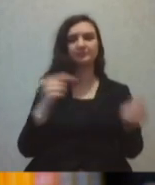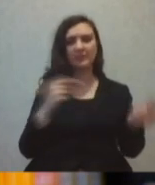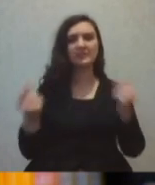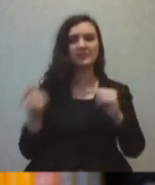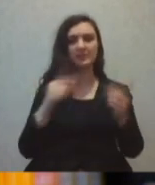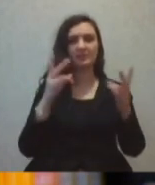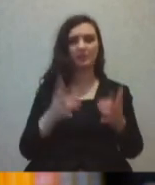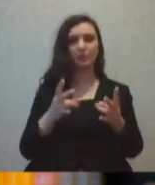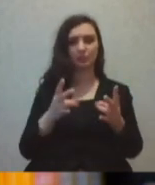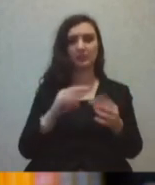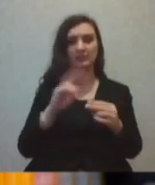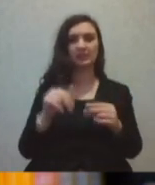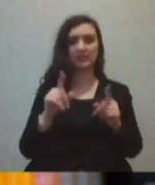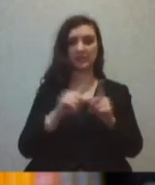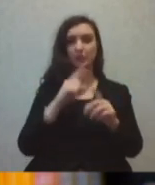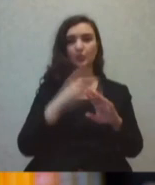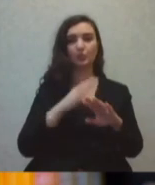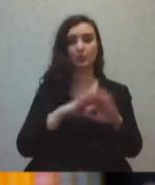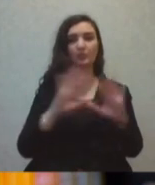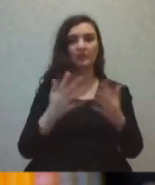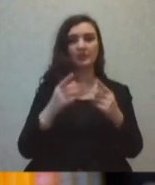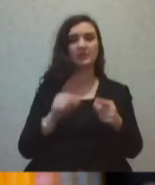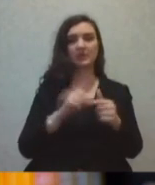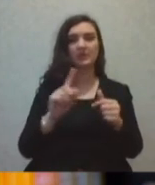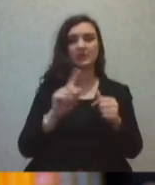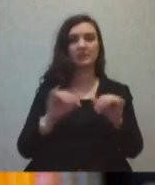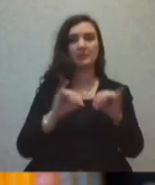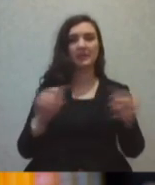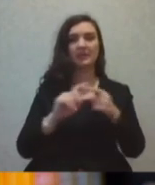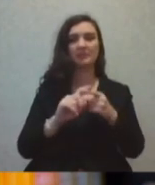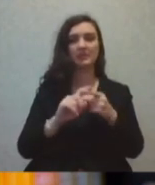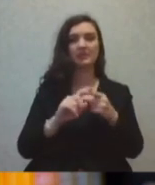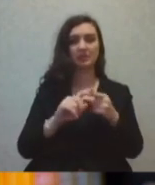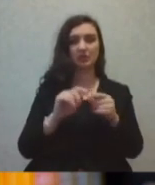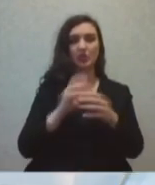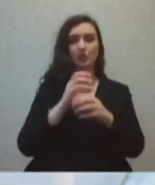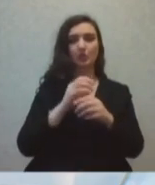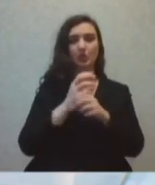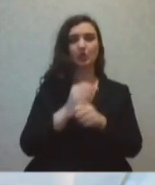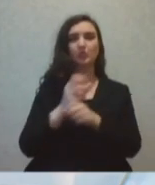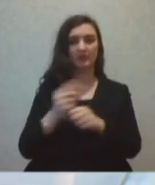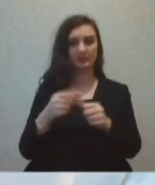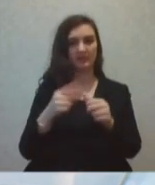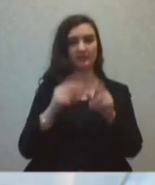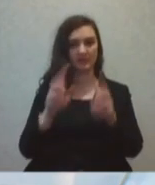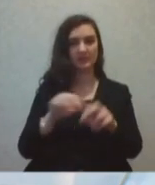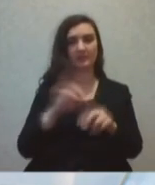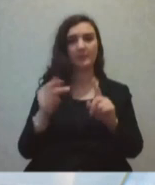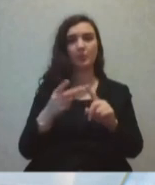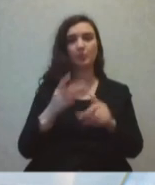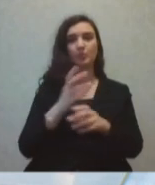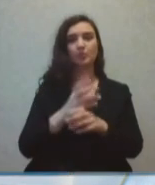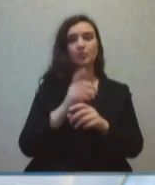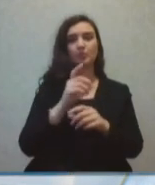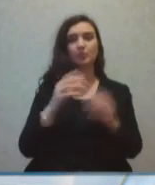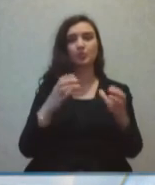და ისეთ რთულ მოვლენასთან, რასაც პანდემიით გამოწვეული შეზღუდვები ჰქვია, და მეორე ჯგუფი